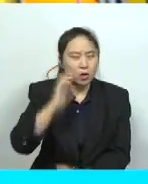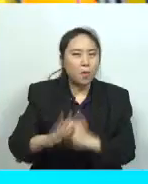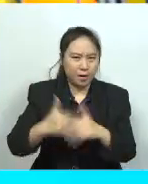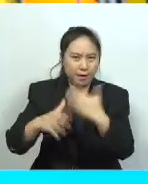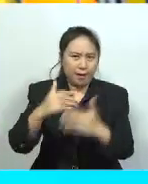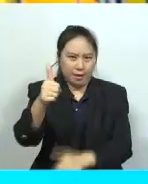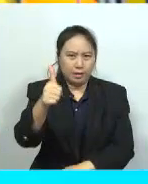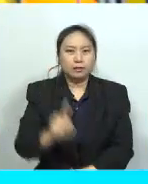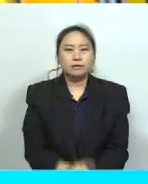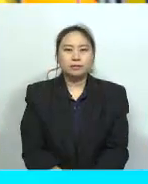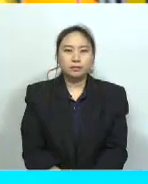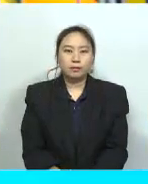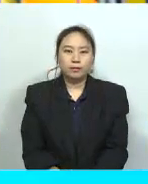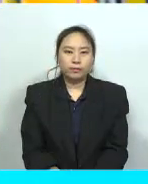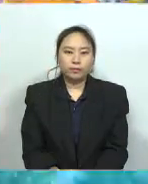ก่นครับครับ